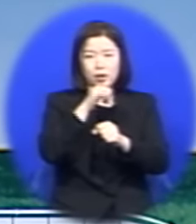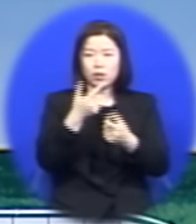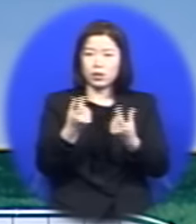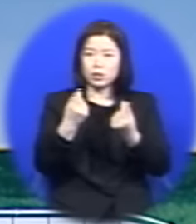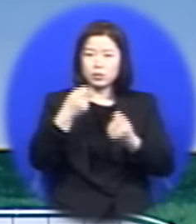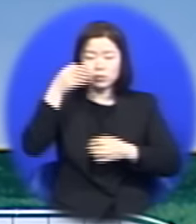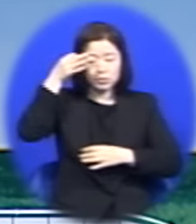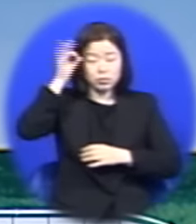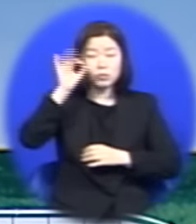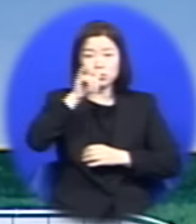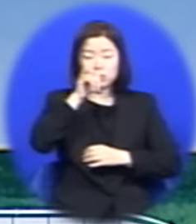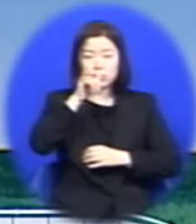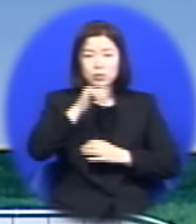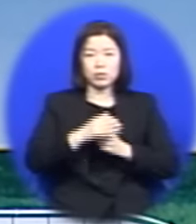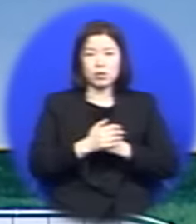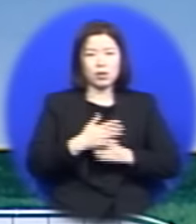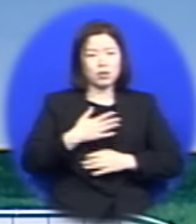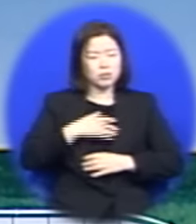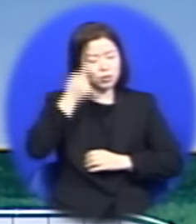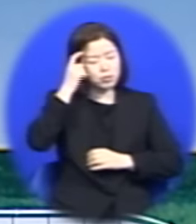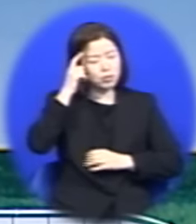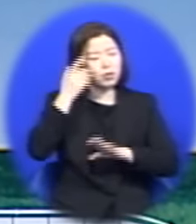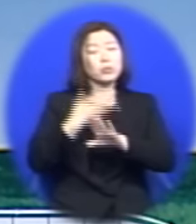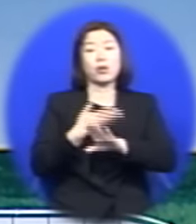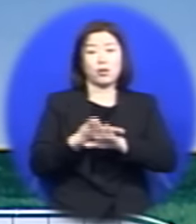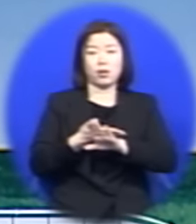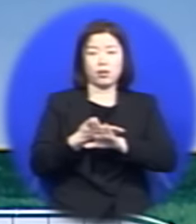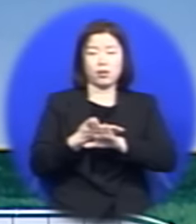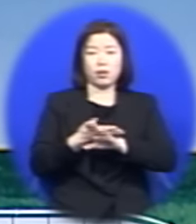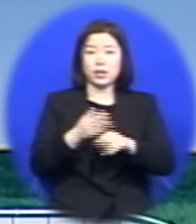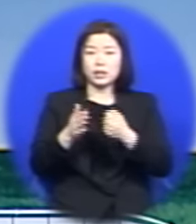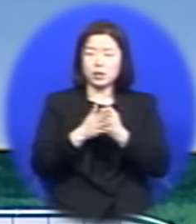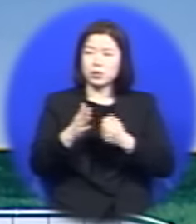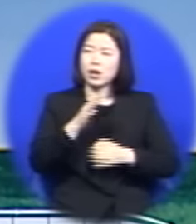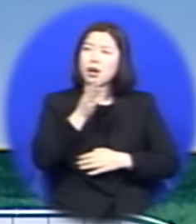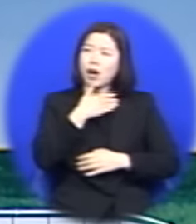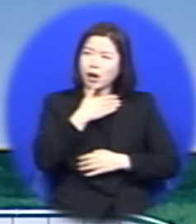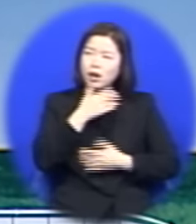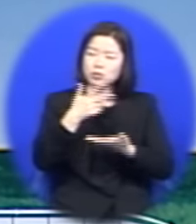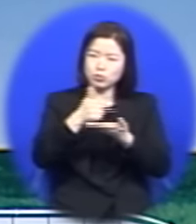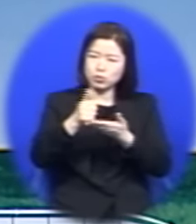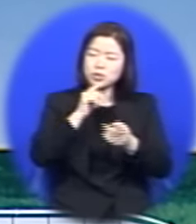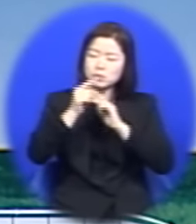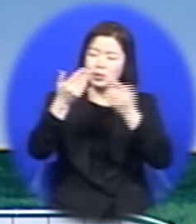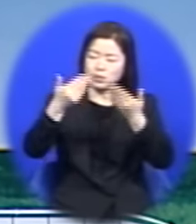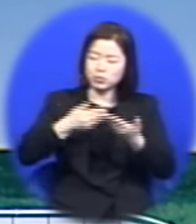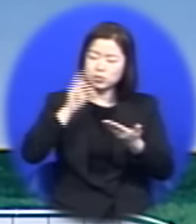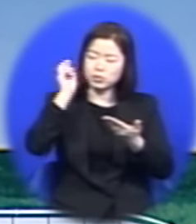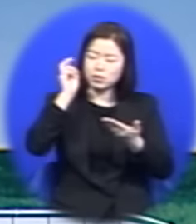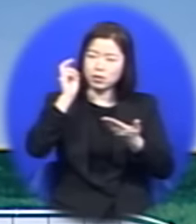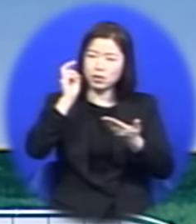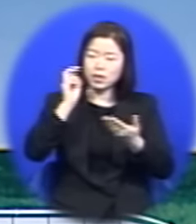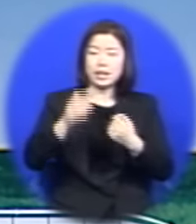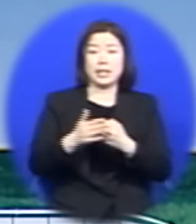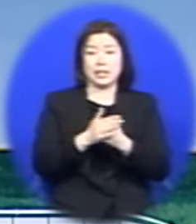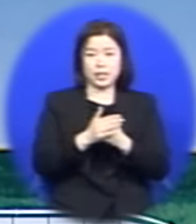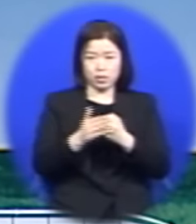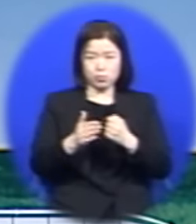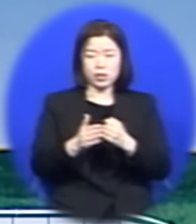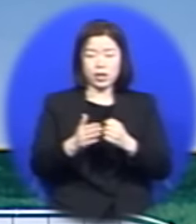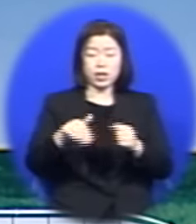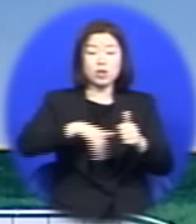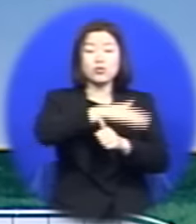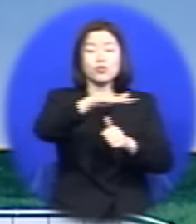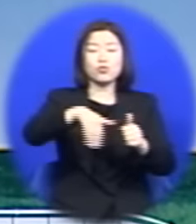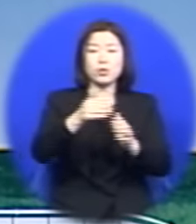생각이 떠올랐어요. 제 생각이 아니니까 아 주님이 말씀하시는 건가? 그래서 제가